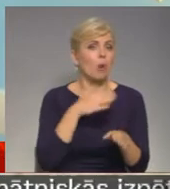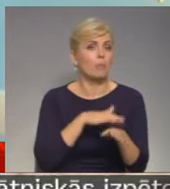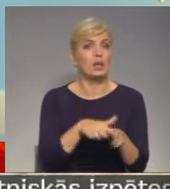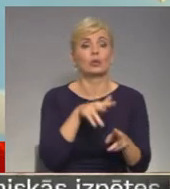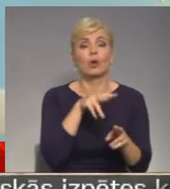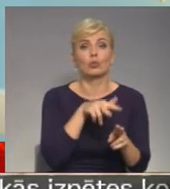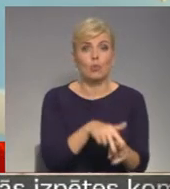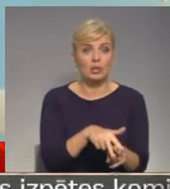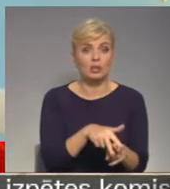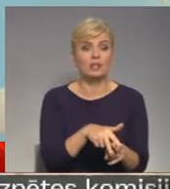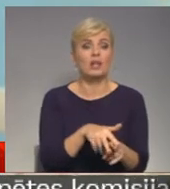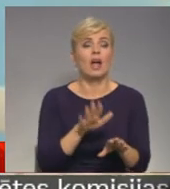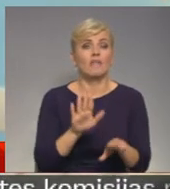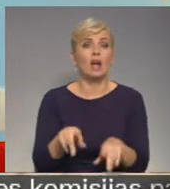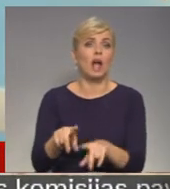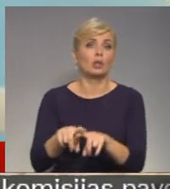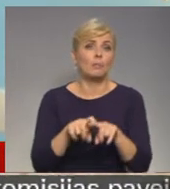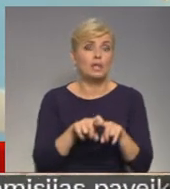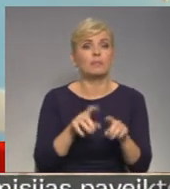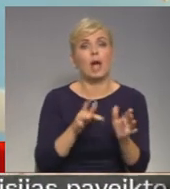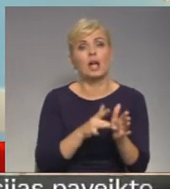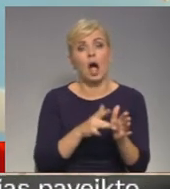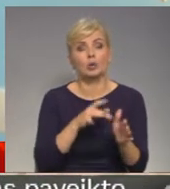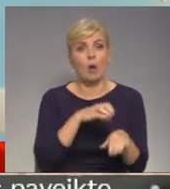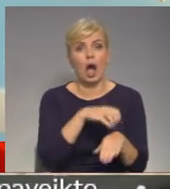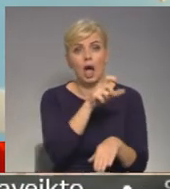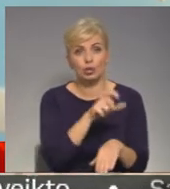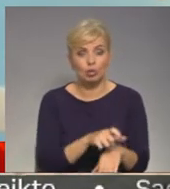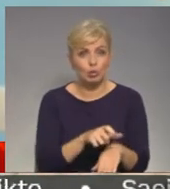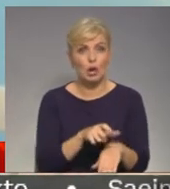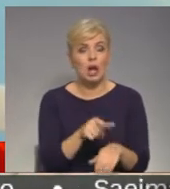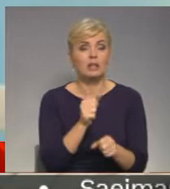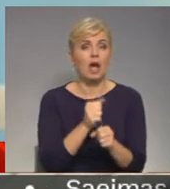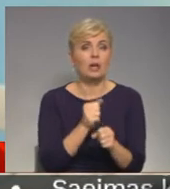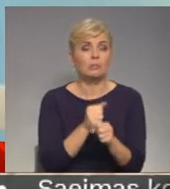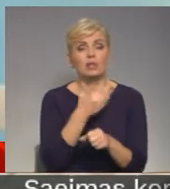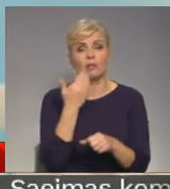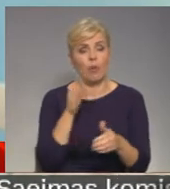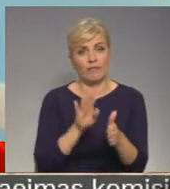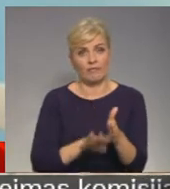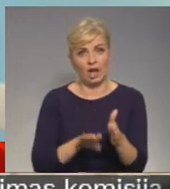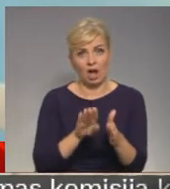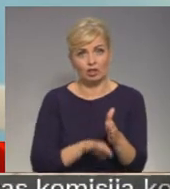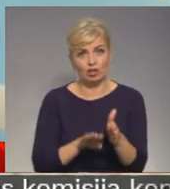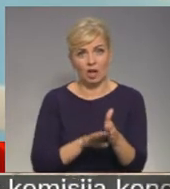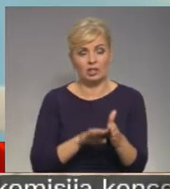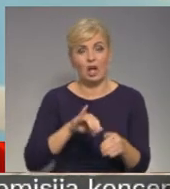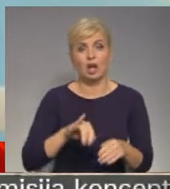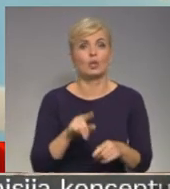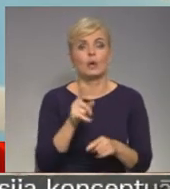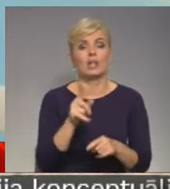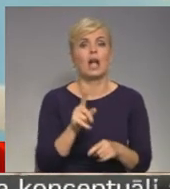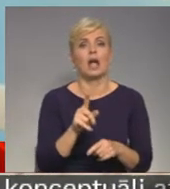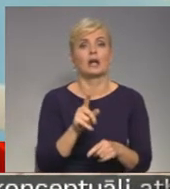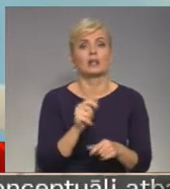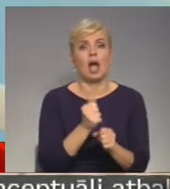noslodze, varētu piesaistīt vēl kādu ārstu, bet darbs nav tas vienkāršākais, jo tas ir tikai ar